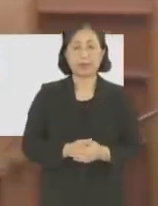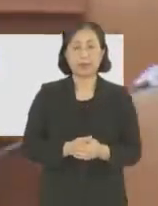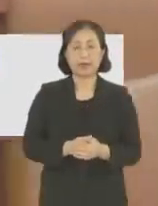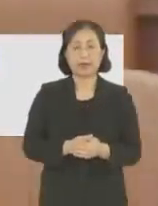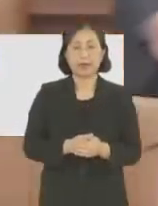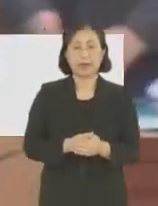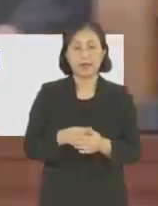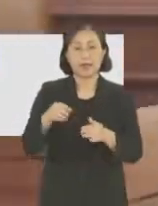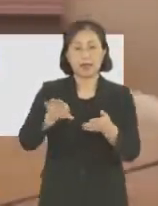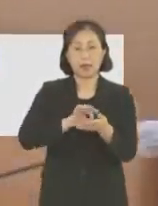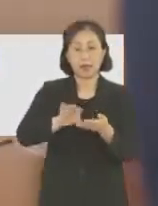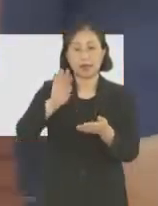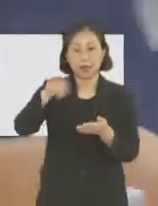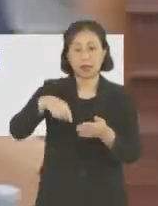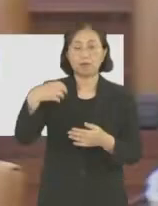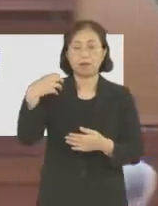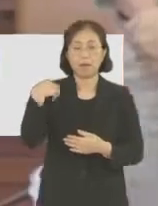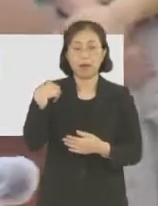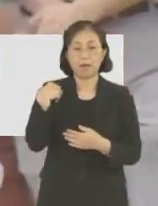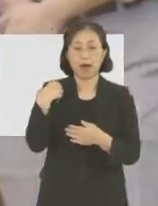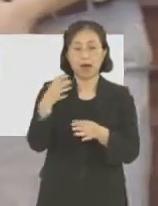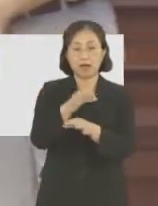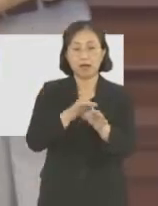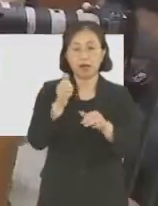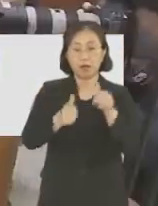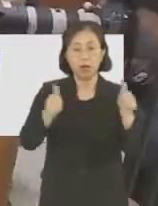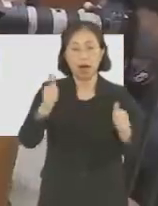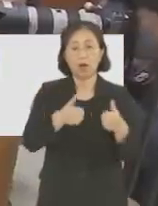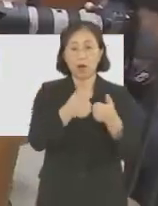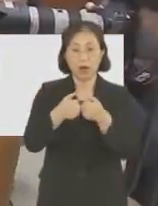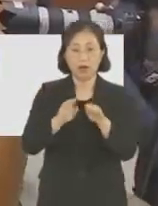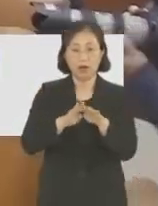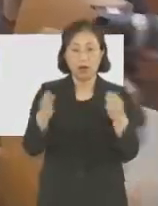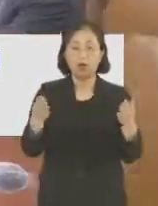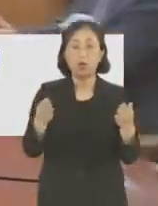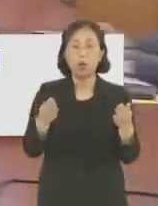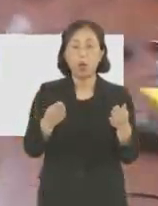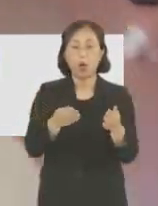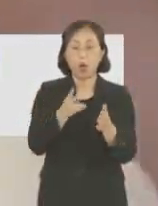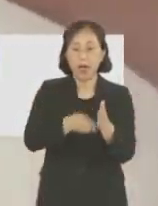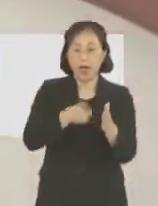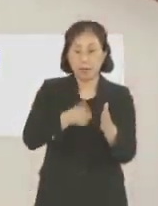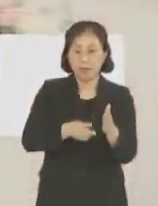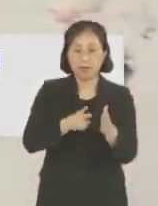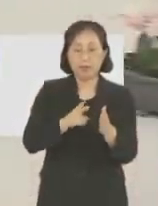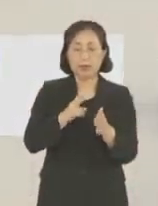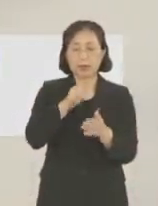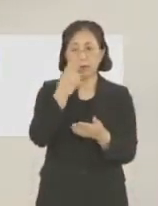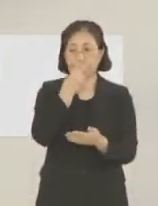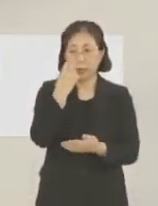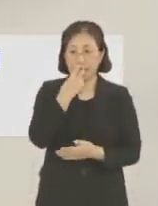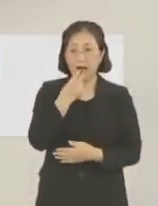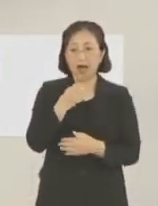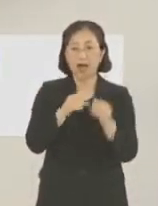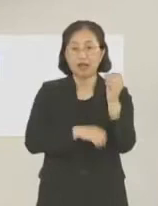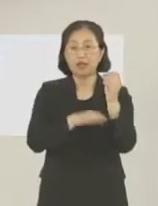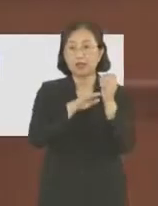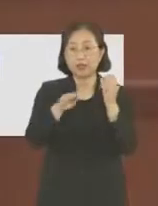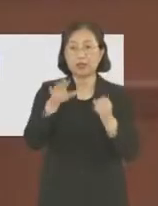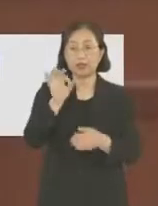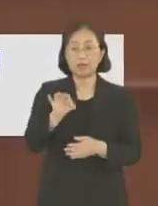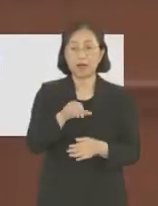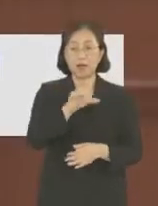겸 기재부 장관 주제로 비장 경제 장관 회의를 열고 사회 간접 자본의 쏘 c 예비타당성 조사의 기준 금액을